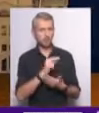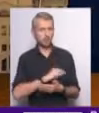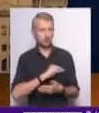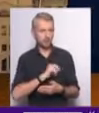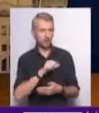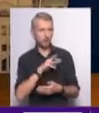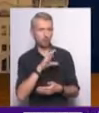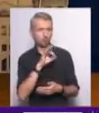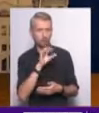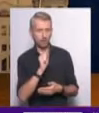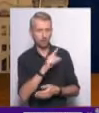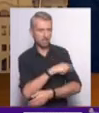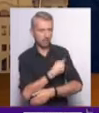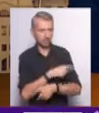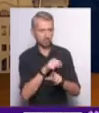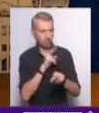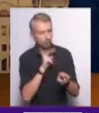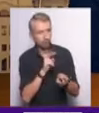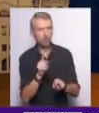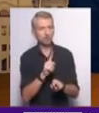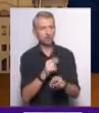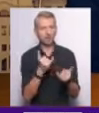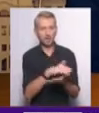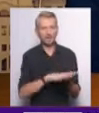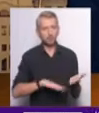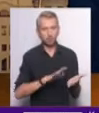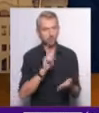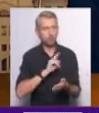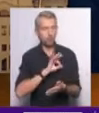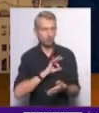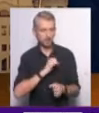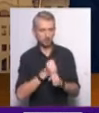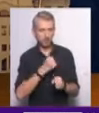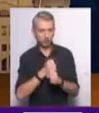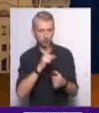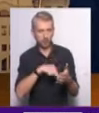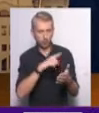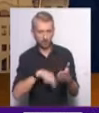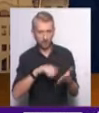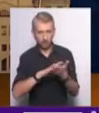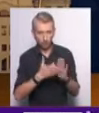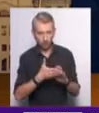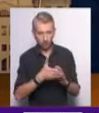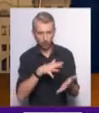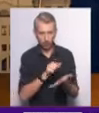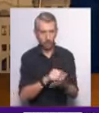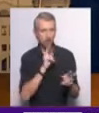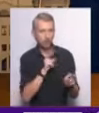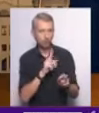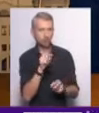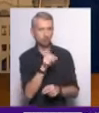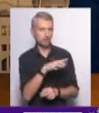МОСово, лікарні, які так само слідкують для того, щоб зараз не продовжилось, поки юристи працюють над розірванням договору оренди, слідкують для того, щоб